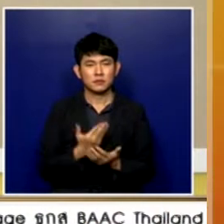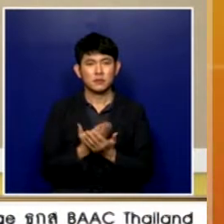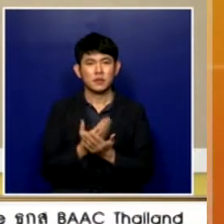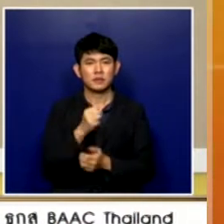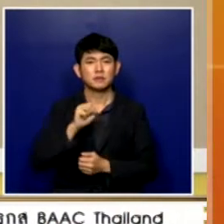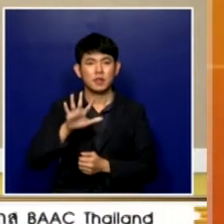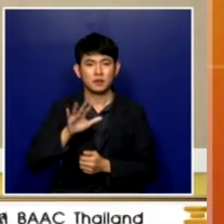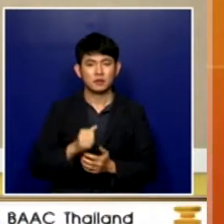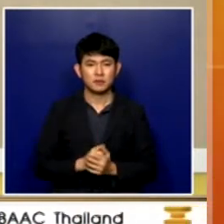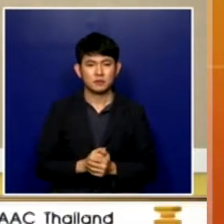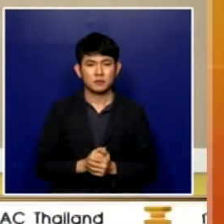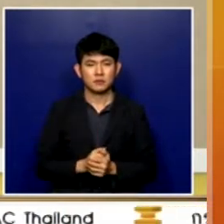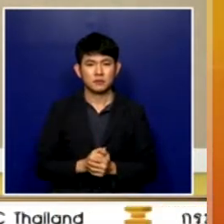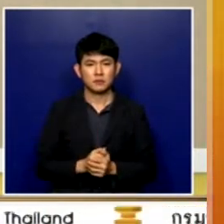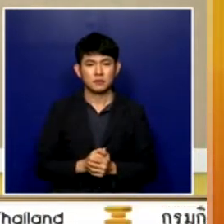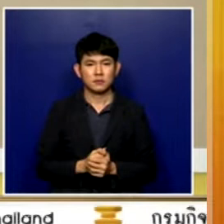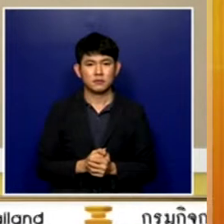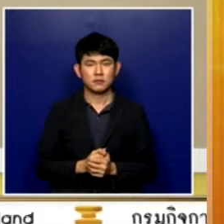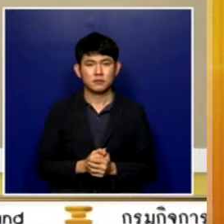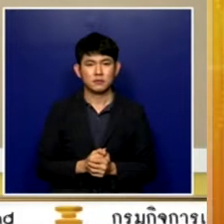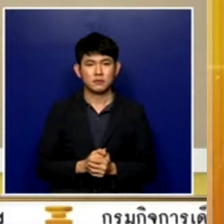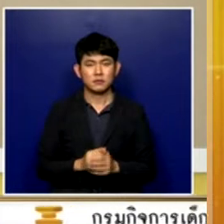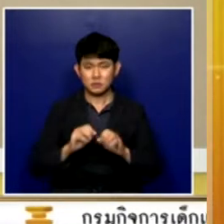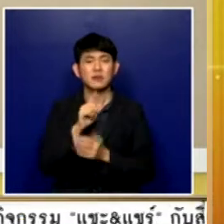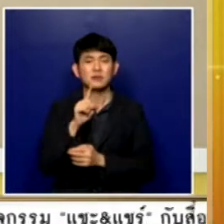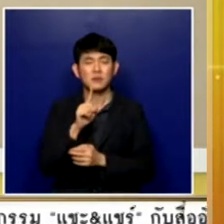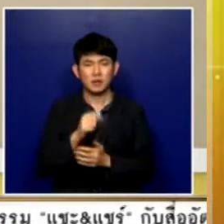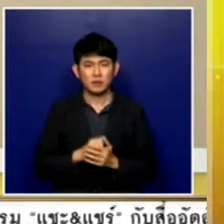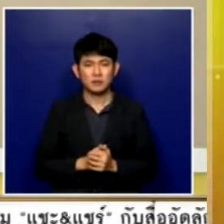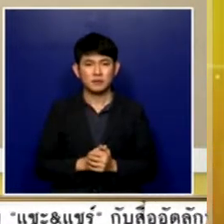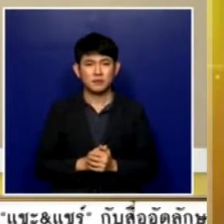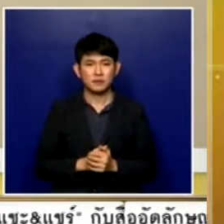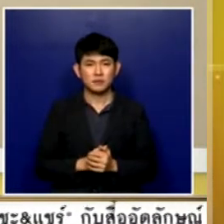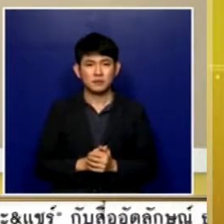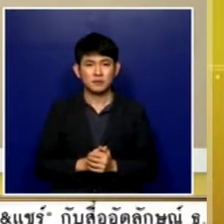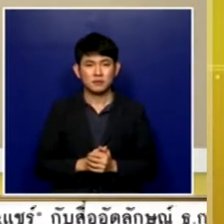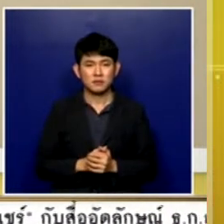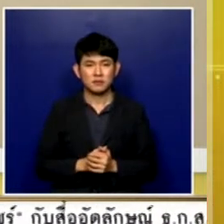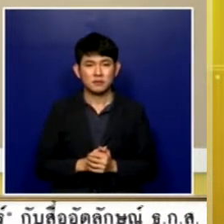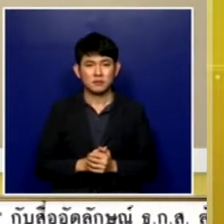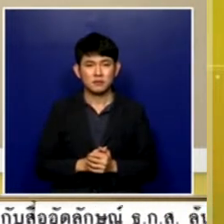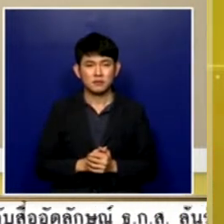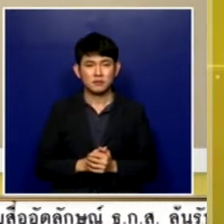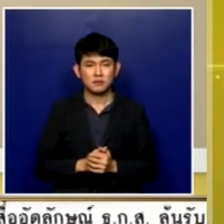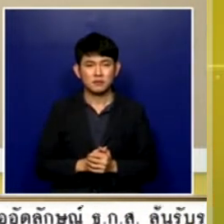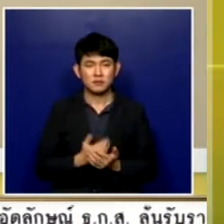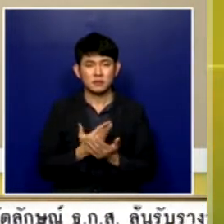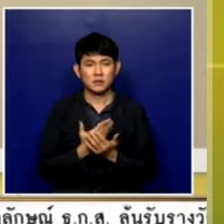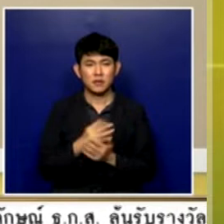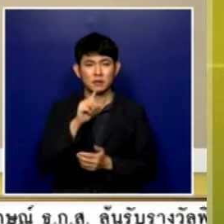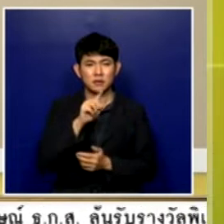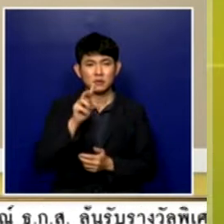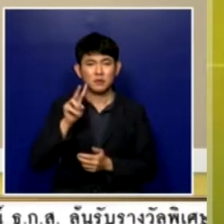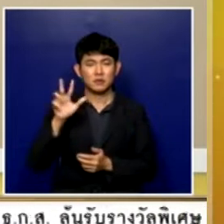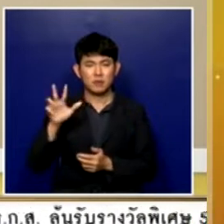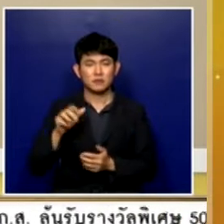เป็นดราม่าในโลกออนไลน์ก็คือตอนที่คุณณัฐพลชี้แจงเรื่องค่าอาหารกลางวันนักเรียนนะครับคุณณัฐพลได้หยิบเหรียญบาทมา